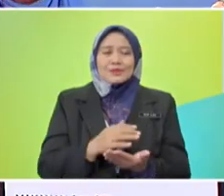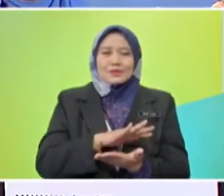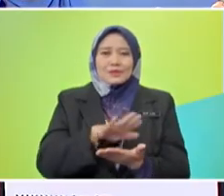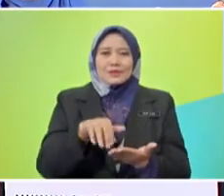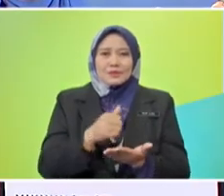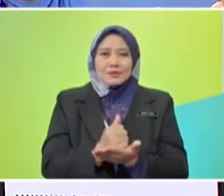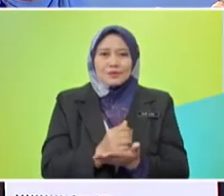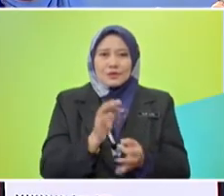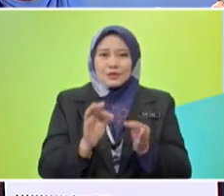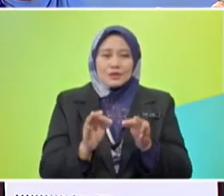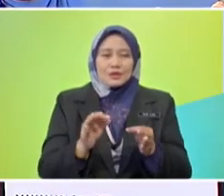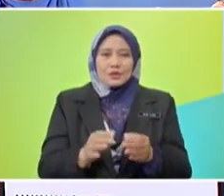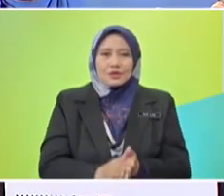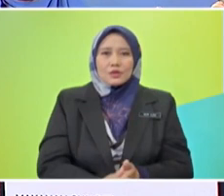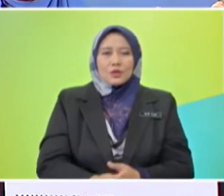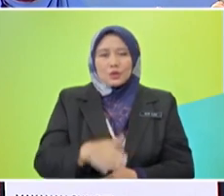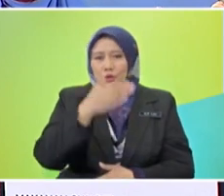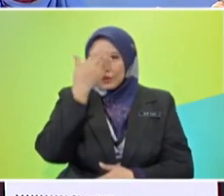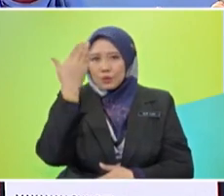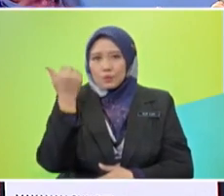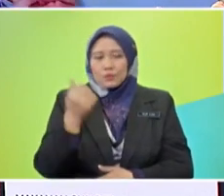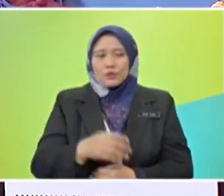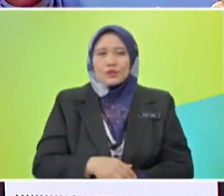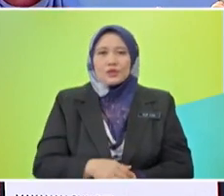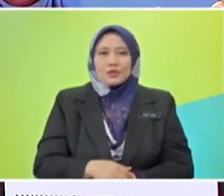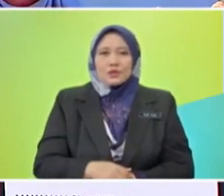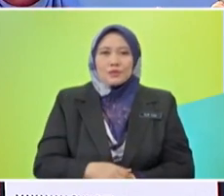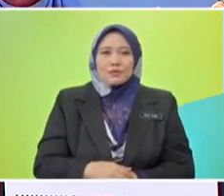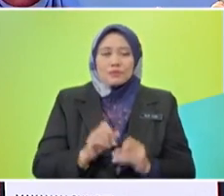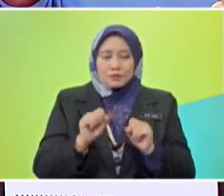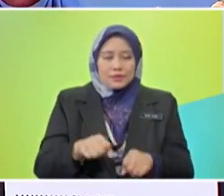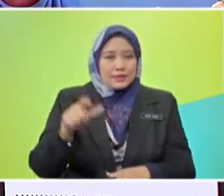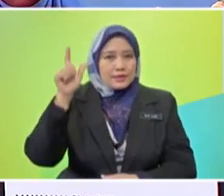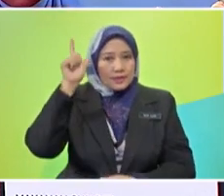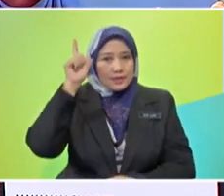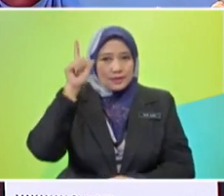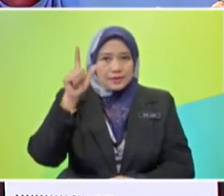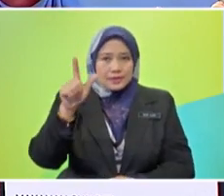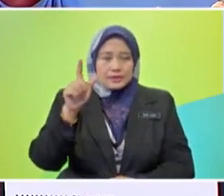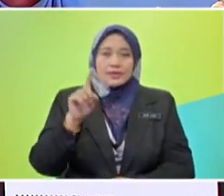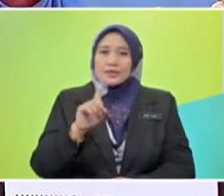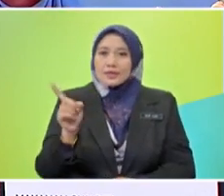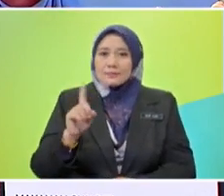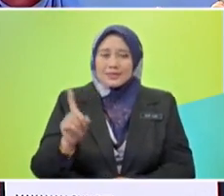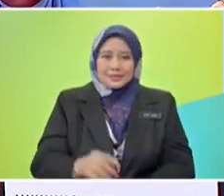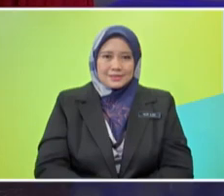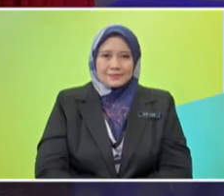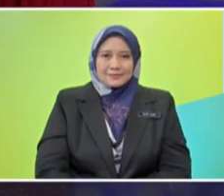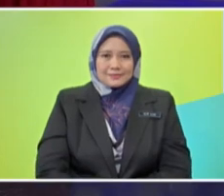yang mungkin terlepas menyaksikan Didik TV KPM, kat mana dia boleh layari untuk menyaksikan ataupun nak buat ulang kaji cikgu?